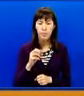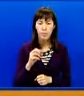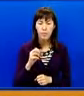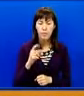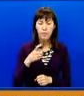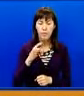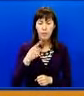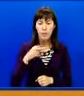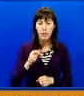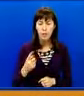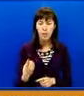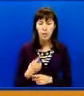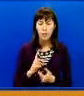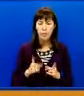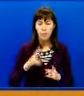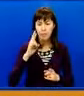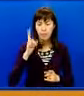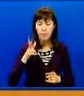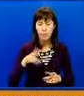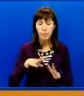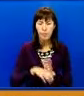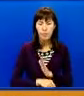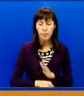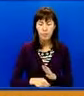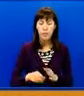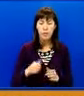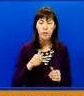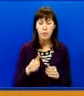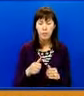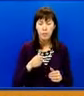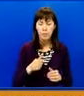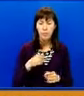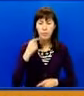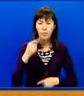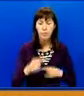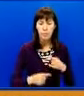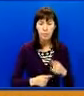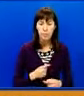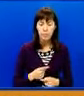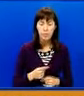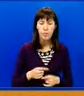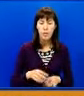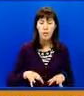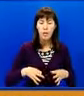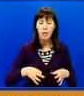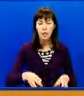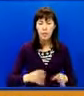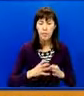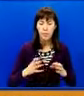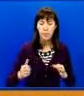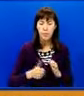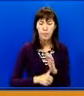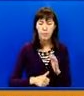путях. Дежурный по переезду незамедлительно включил заградительный сигнал о преграде на пути. Машинист пассажирского поезда